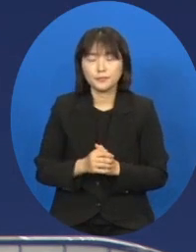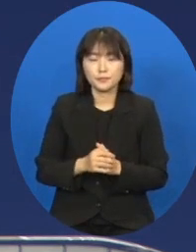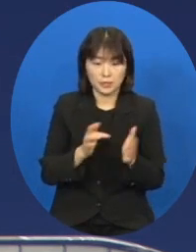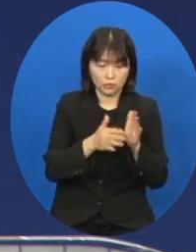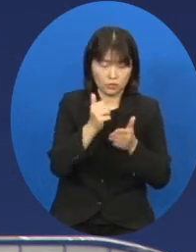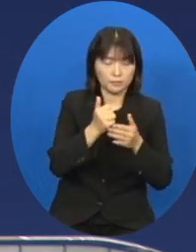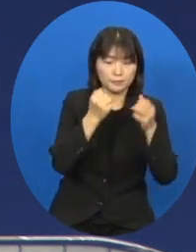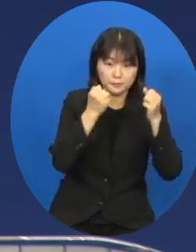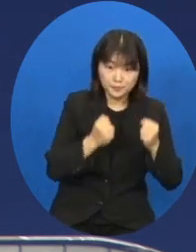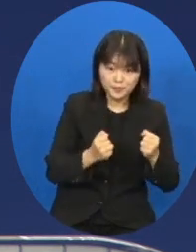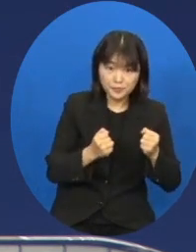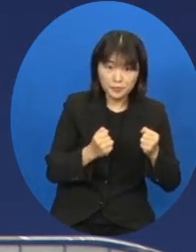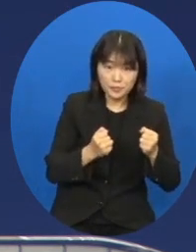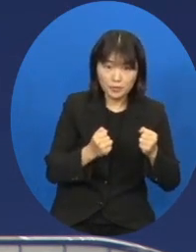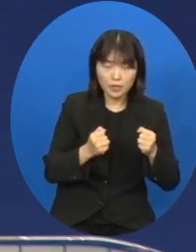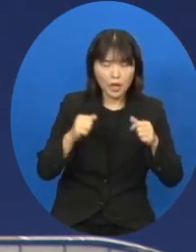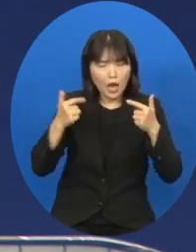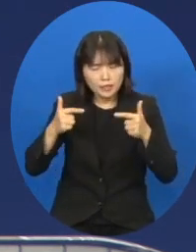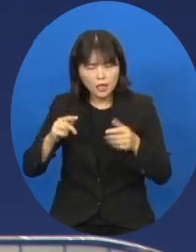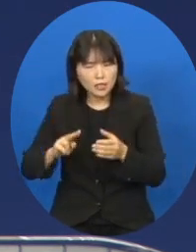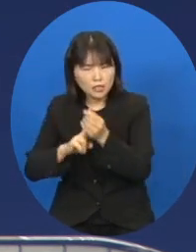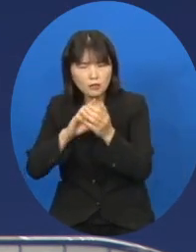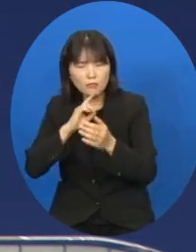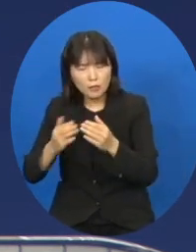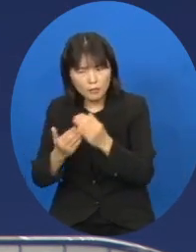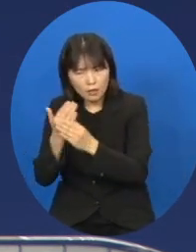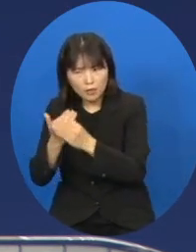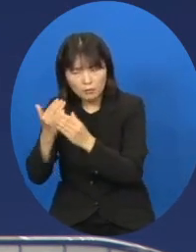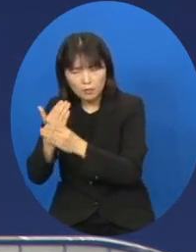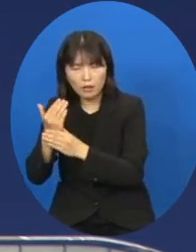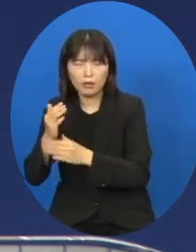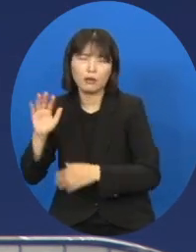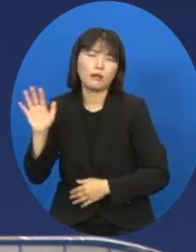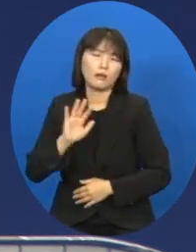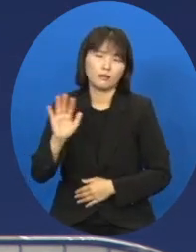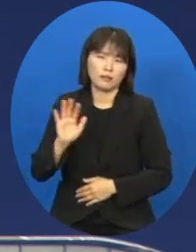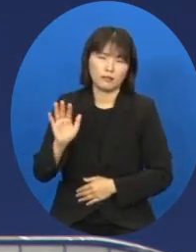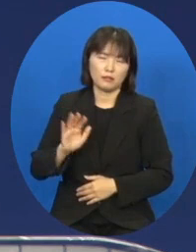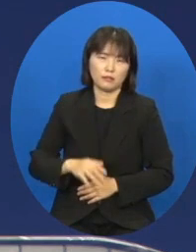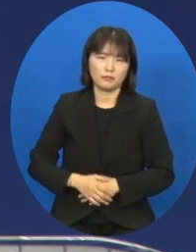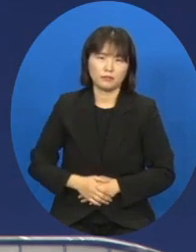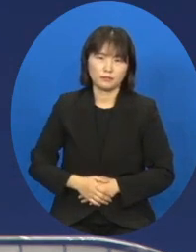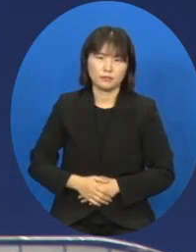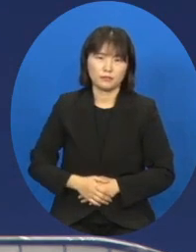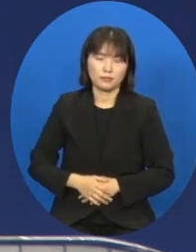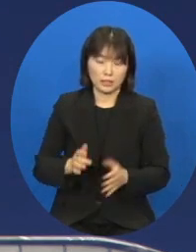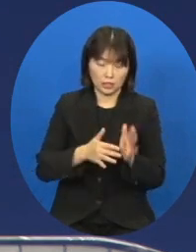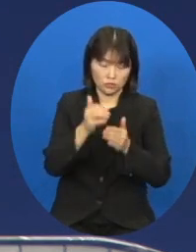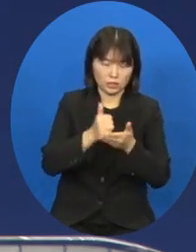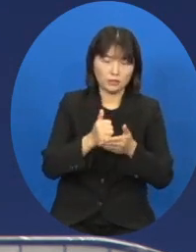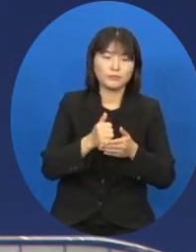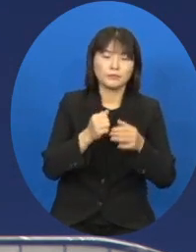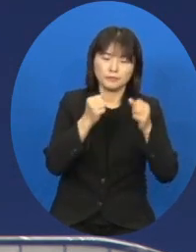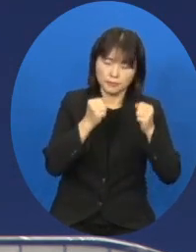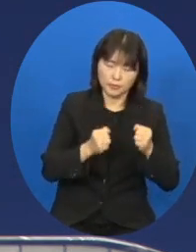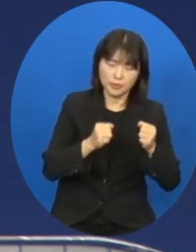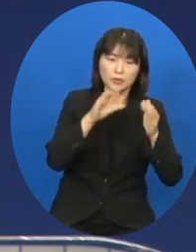계시다고 항상 그런 기적만 일어나는 게 아니라는 거죠. 예수님이 계신